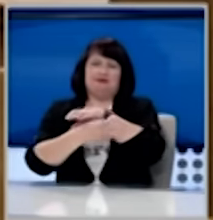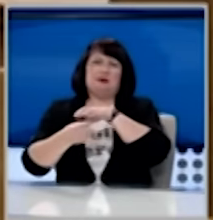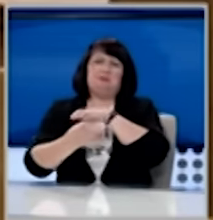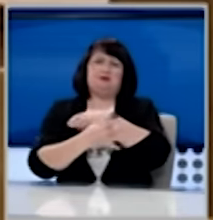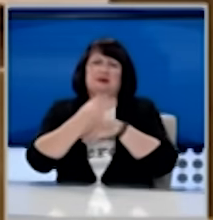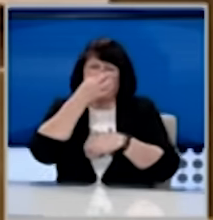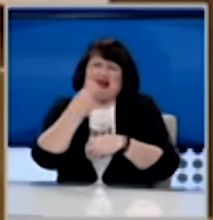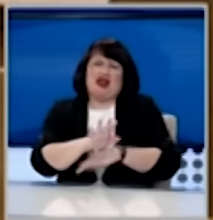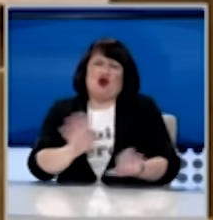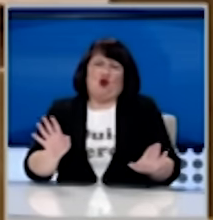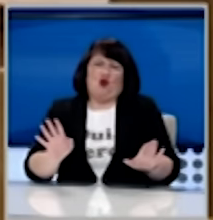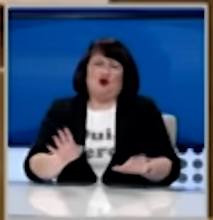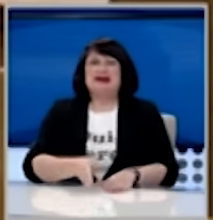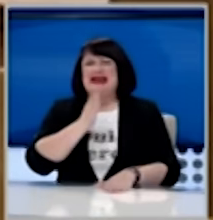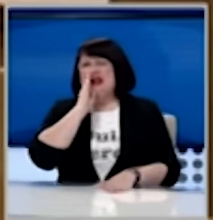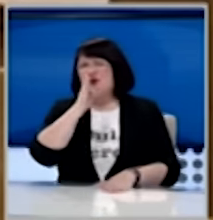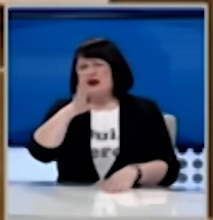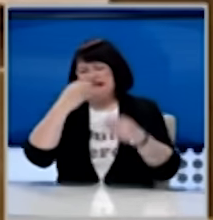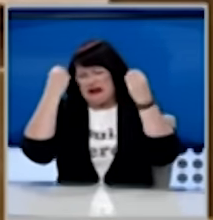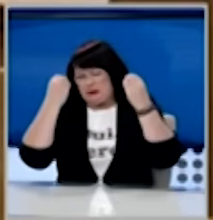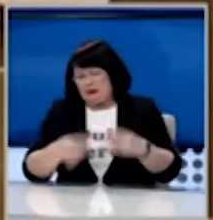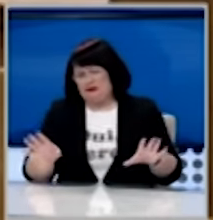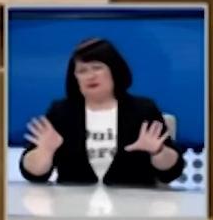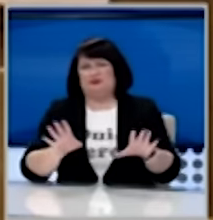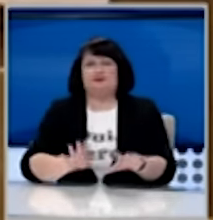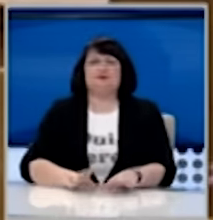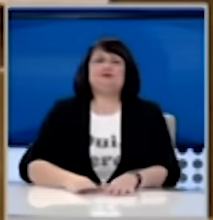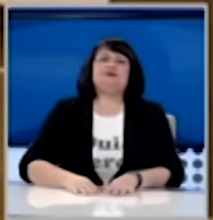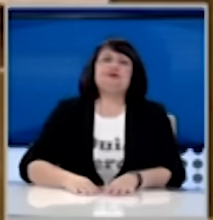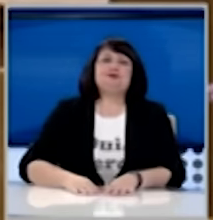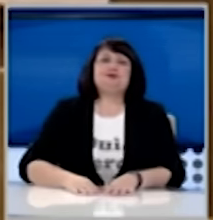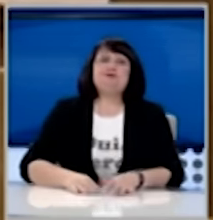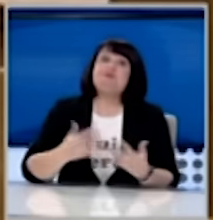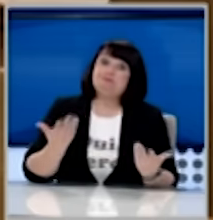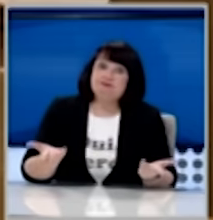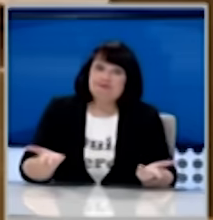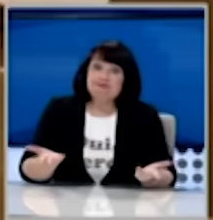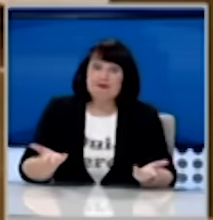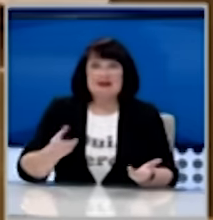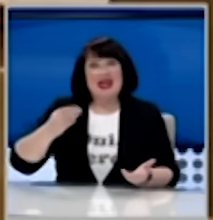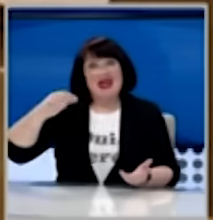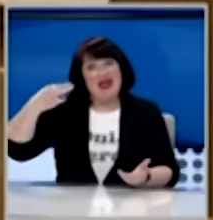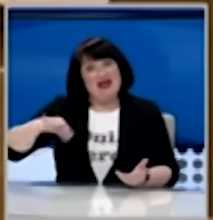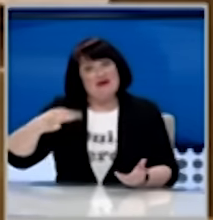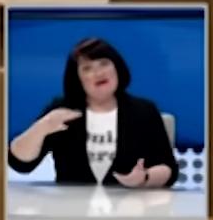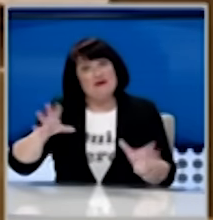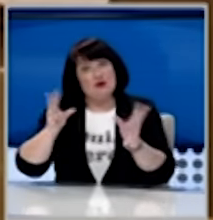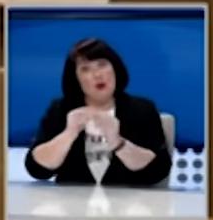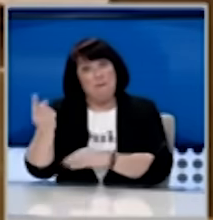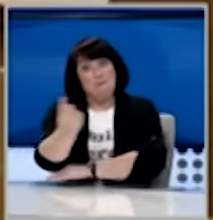μεριά τους τόση υποκρισία δηλαδή αλλά αυτή είναι η δήθεν ευαισθησία σας για το